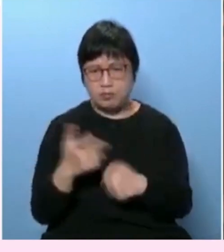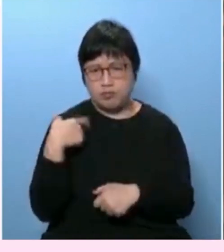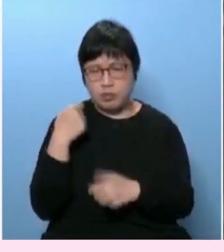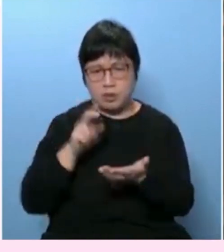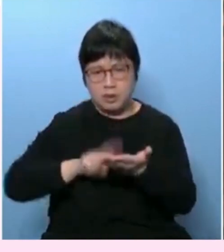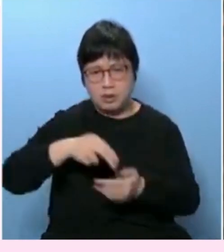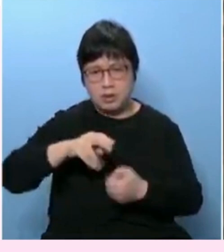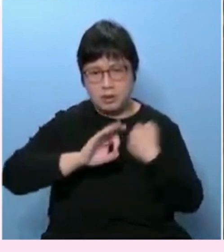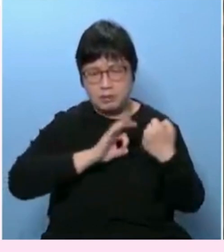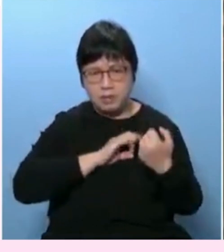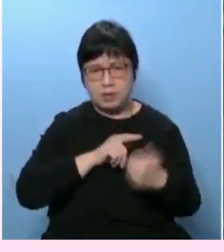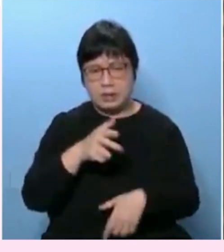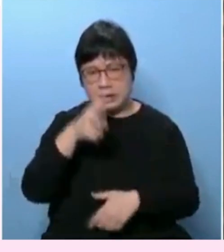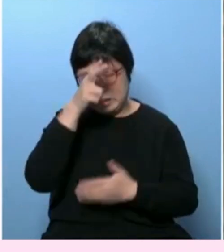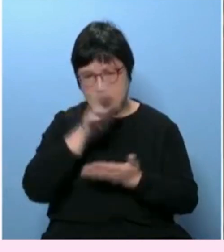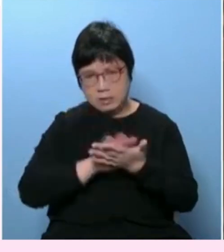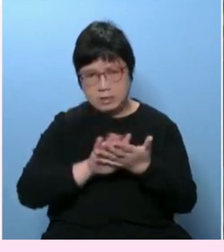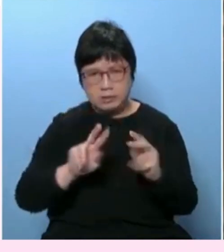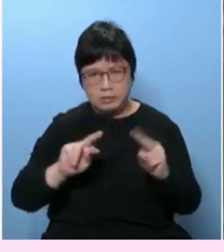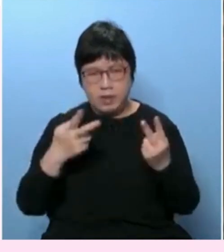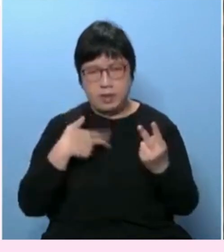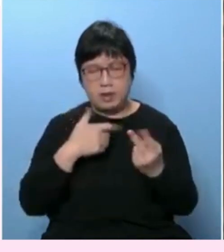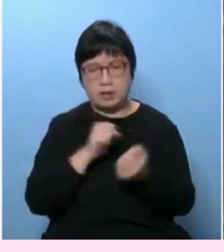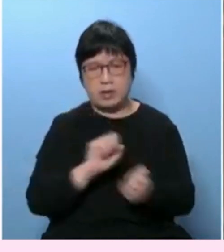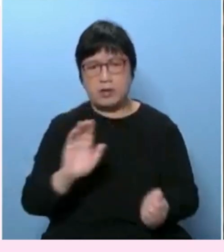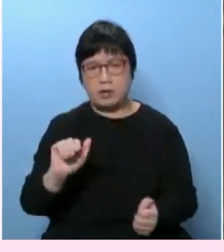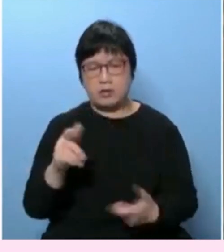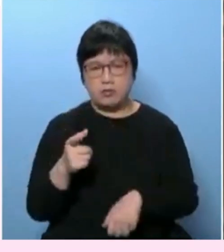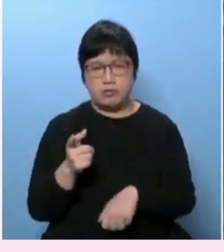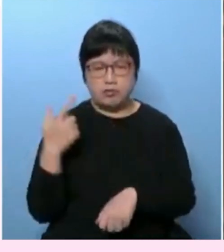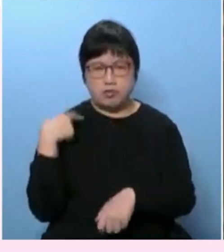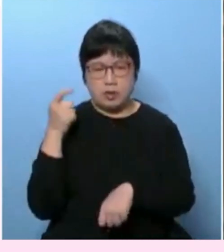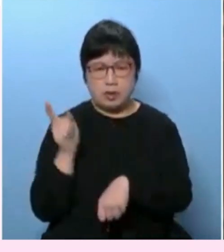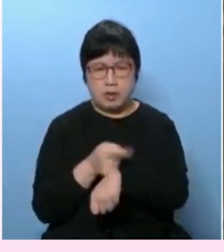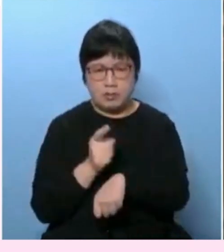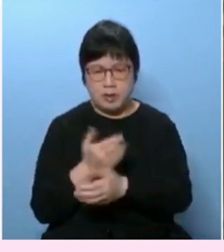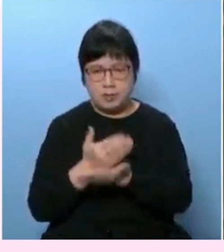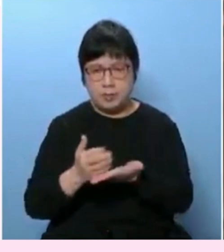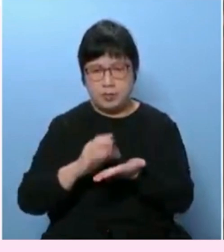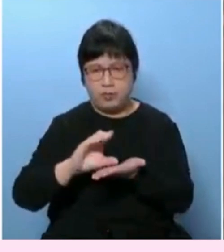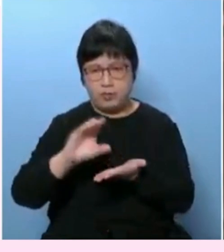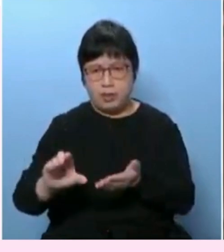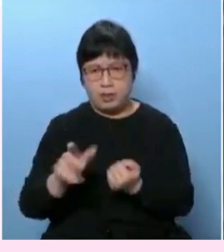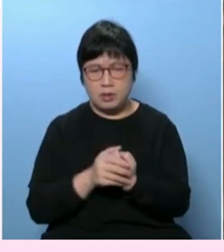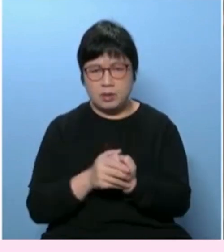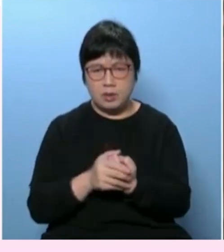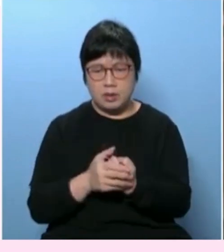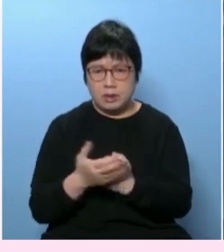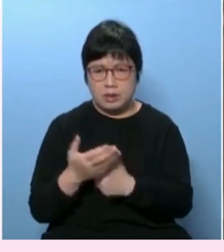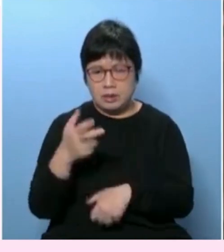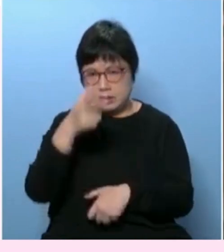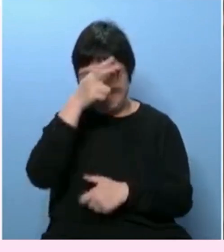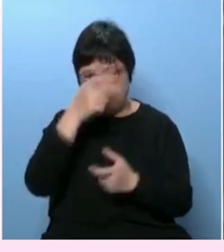法會泛政治化的困局。以最近有關臨時撥款的議案為例，這是本來是政府